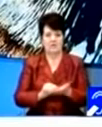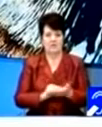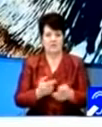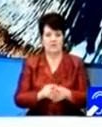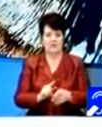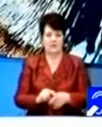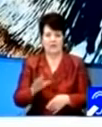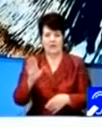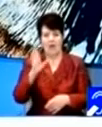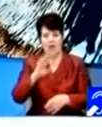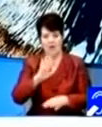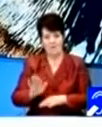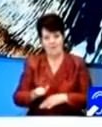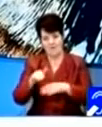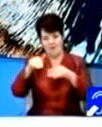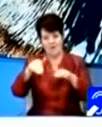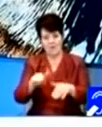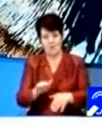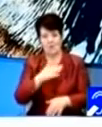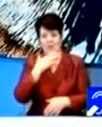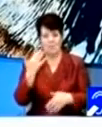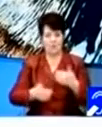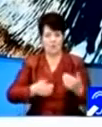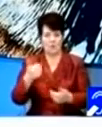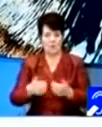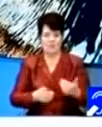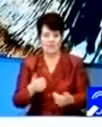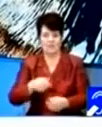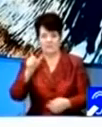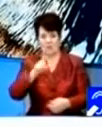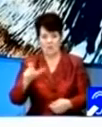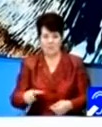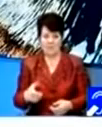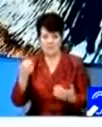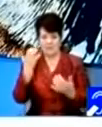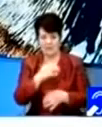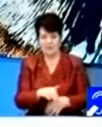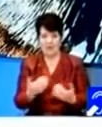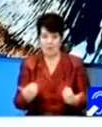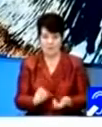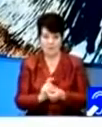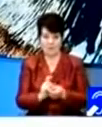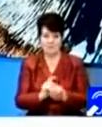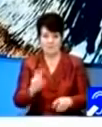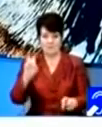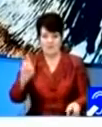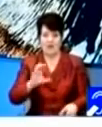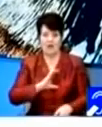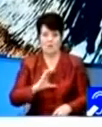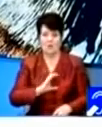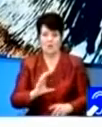călărească valurile. Bărbatul a câștigat mai multe concursuri de surf pentru oameni cu dizabilități și acum se luptă pentru titlul de campion